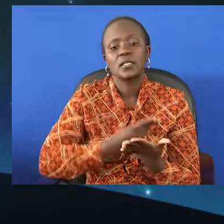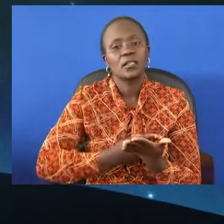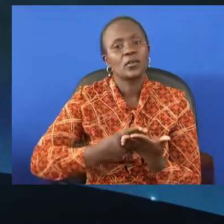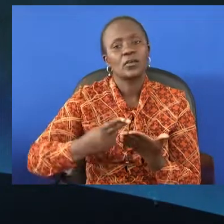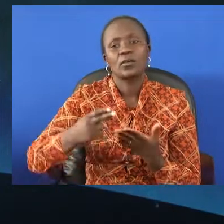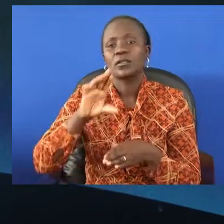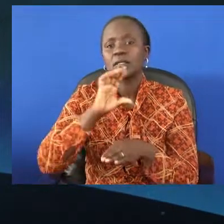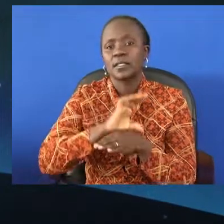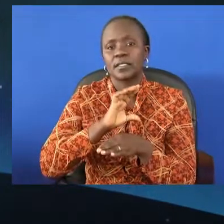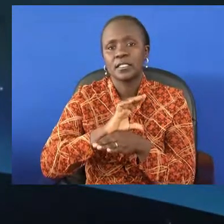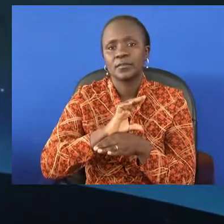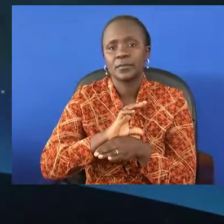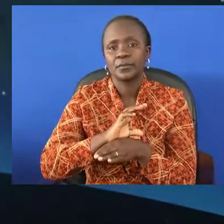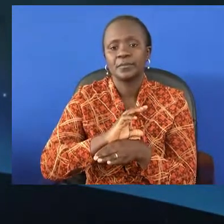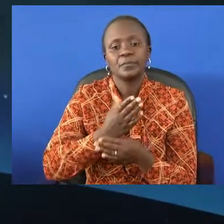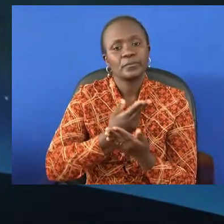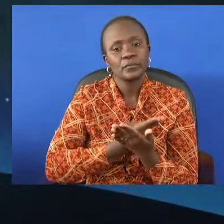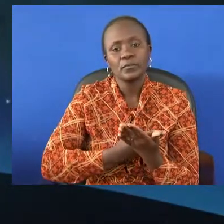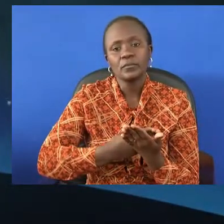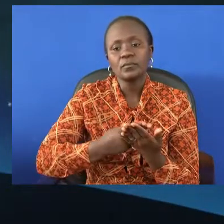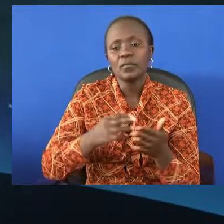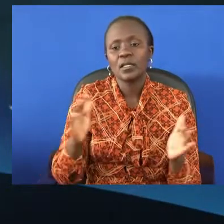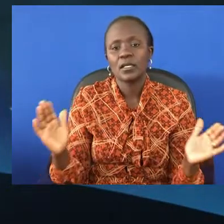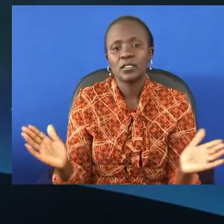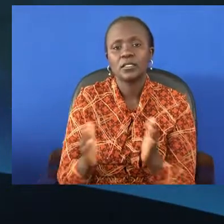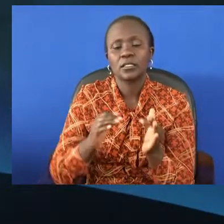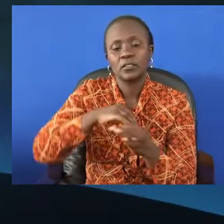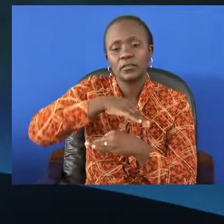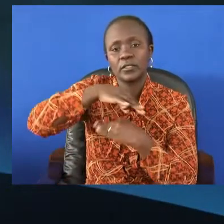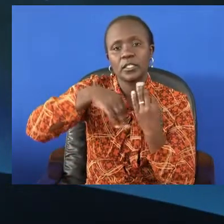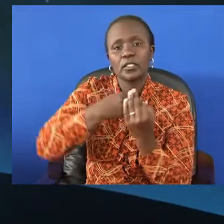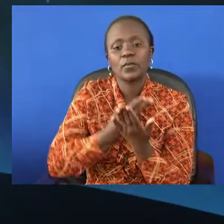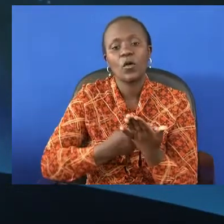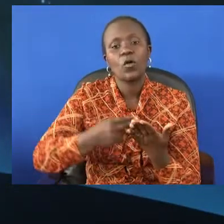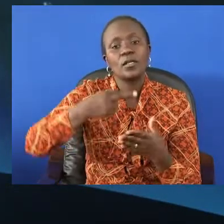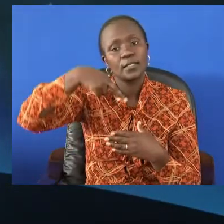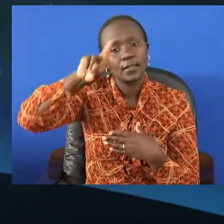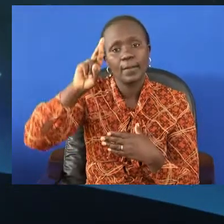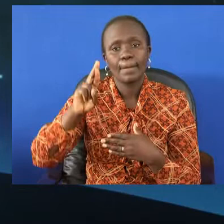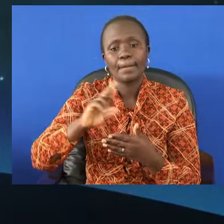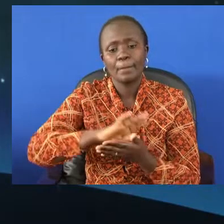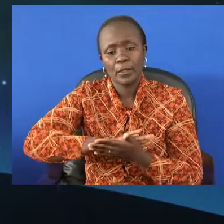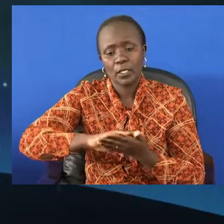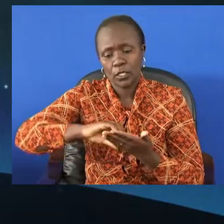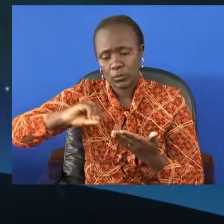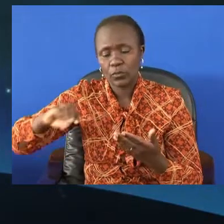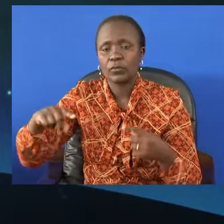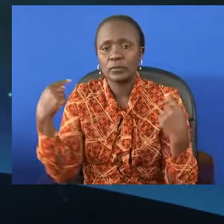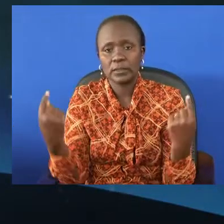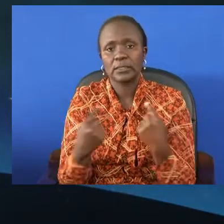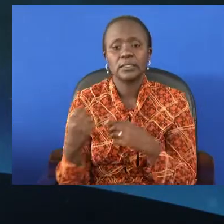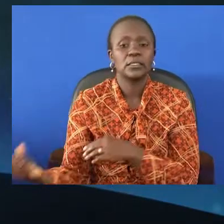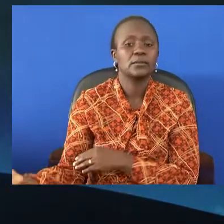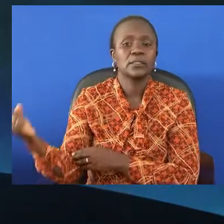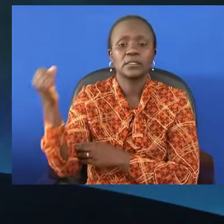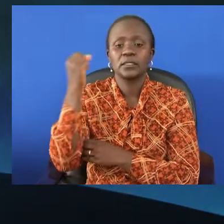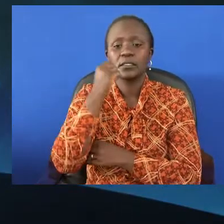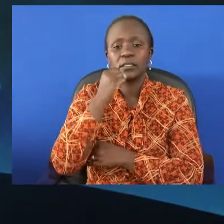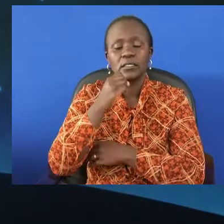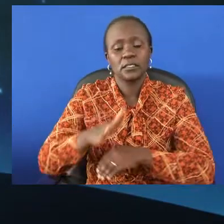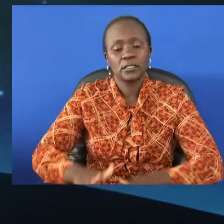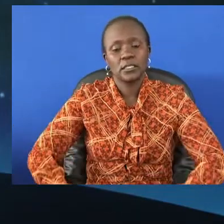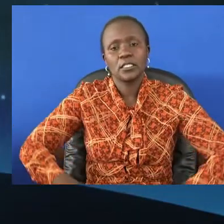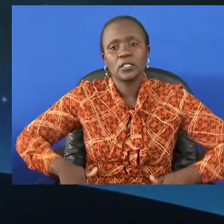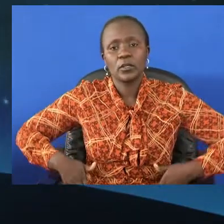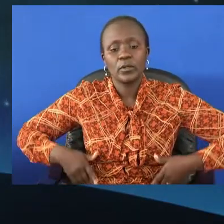Mtakatifu, kanisa takatifu lililo moja, ushirika wa takatifu, ondoleo la dhambi, kiyama ya